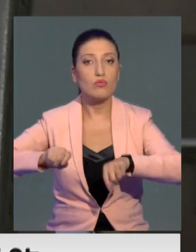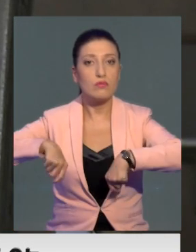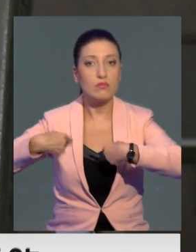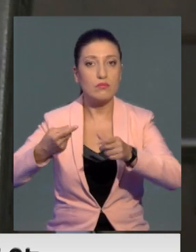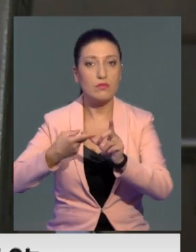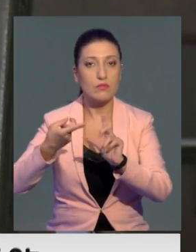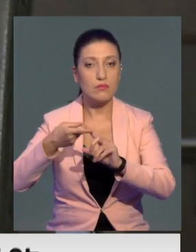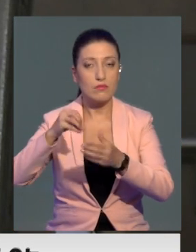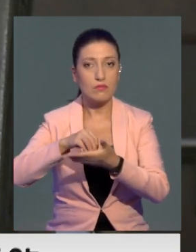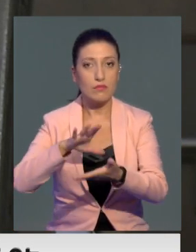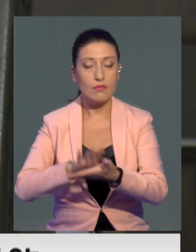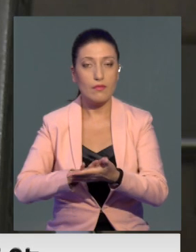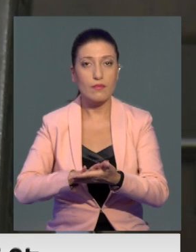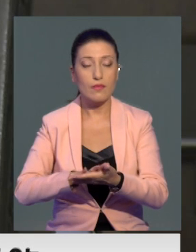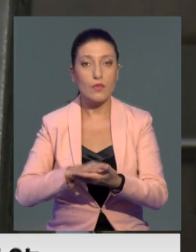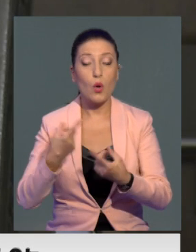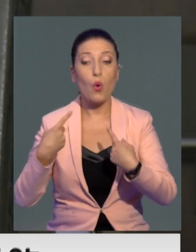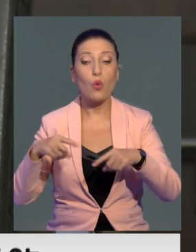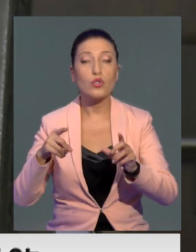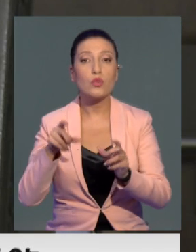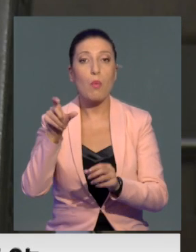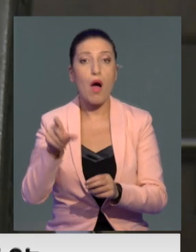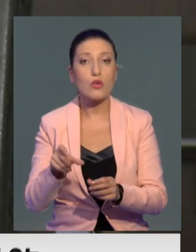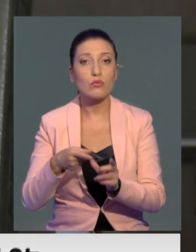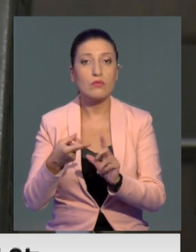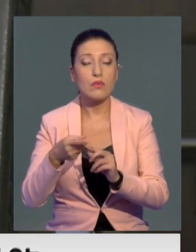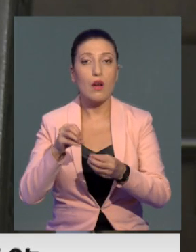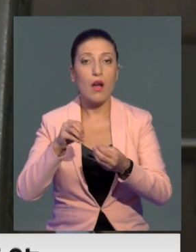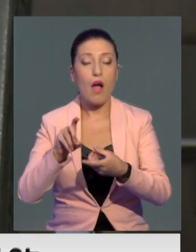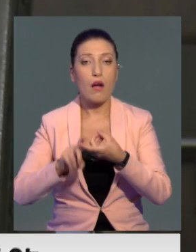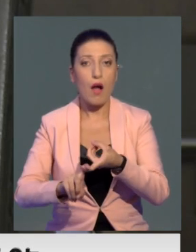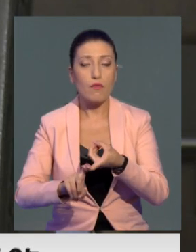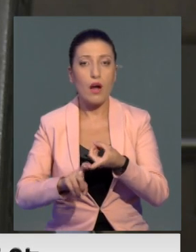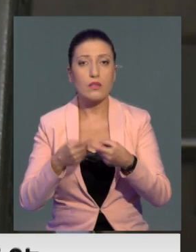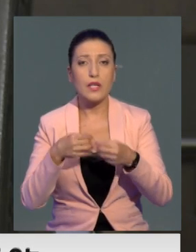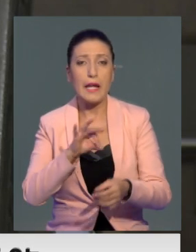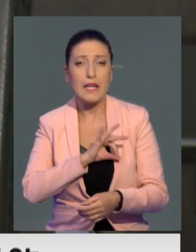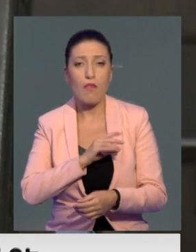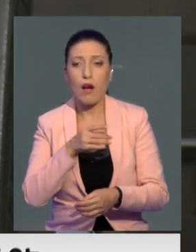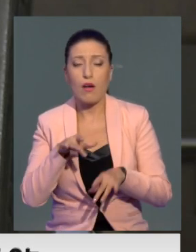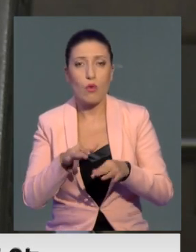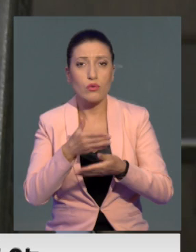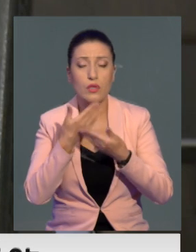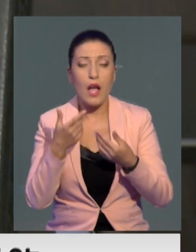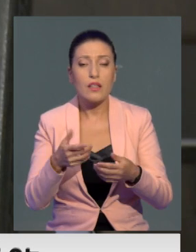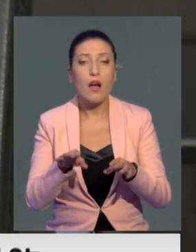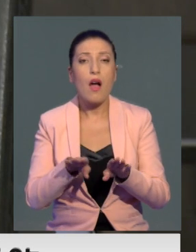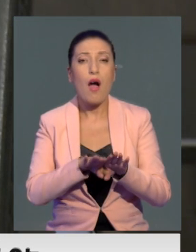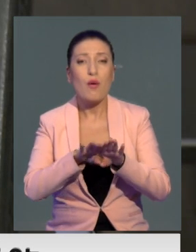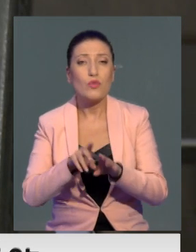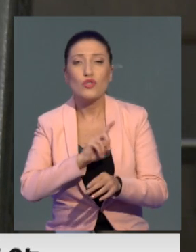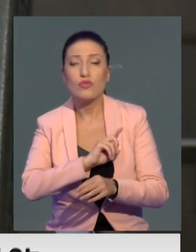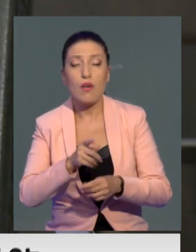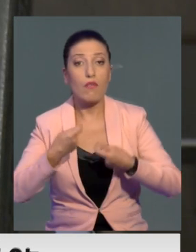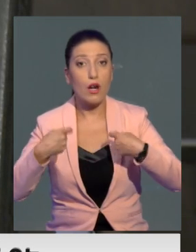այդ ուրիշ մարդու հետ կապված իրավական պրետենզիաներ չկան, այդ գույքը վաճառվել է, եւ այդ